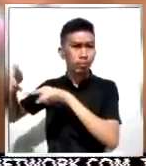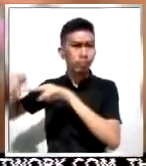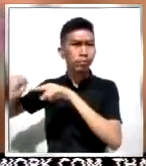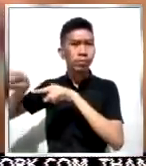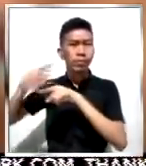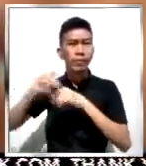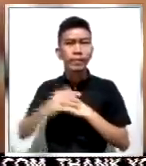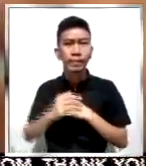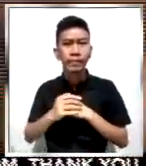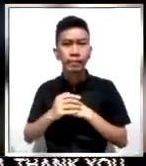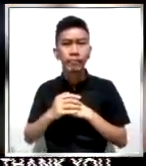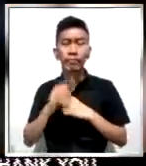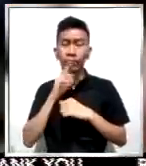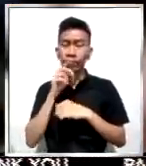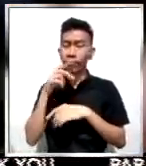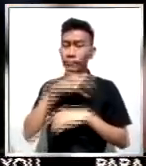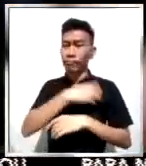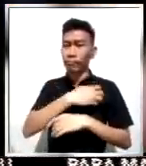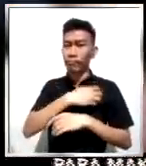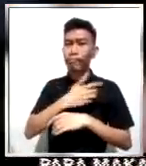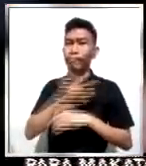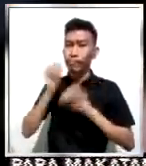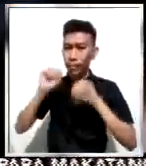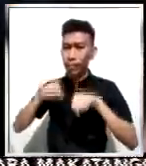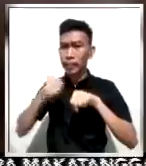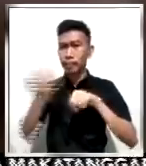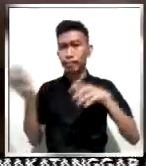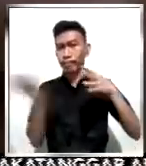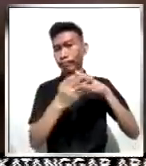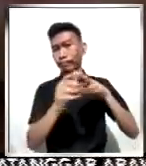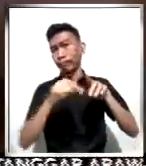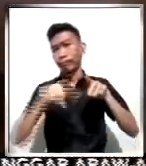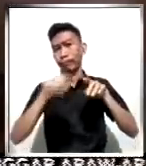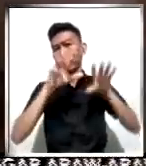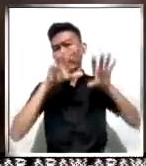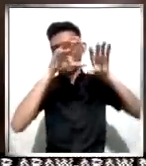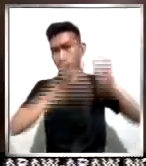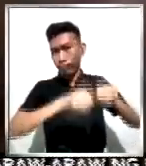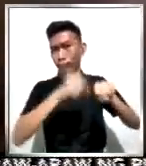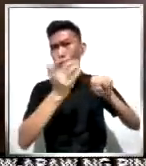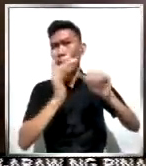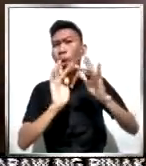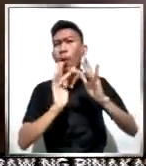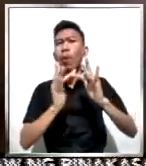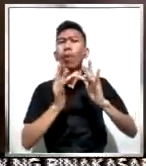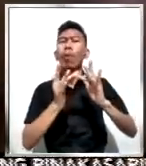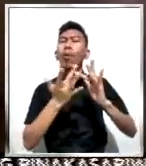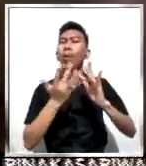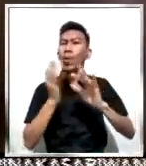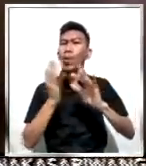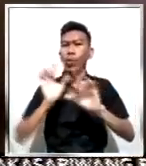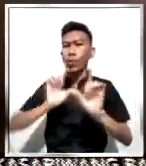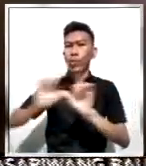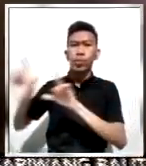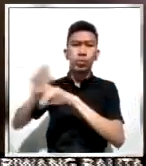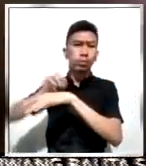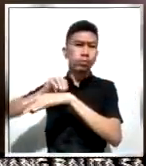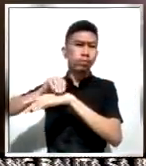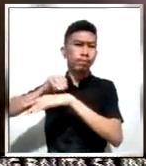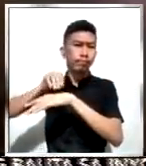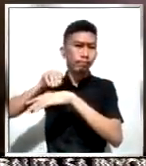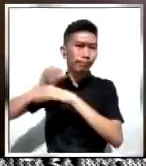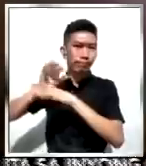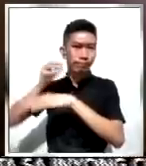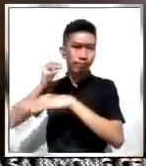managot sa batas ang mga mamamahiya ng kapwa online. Iwasan po natin yung pamamahiya sa iba't ibang online platforms natin, no?